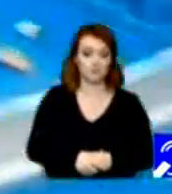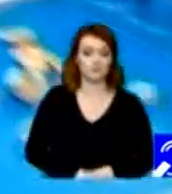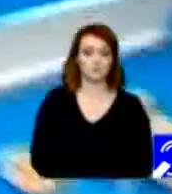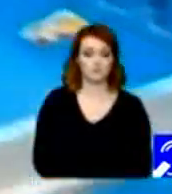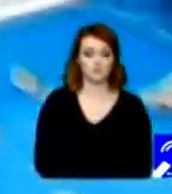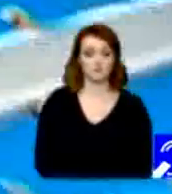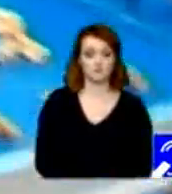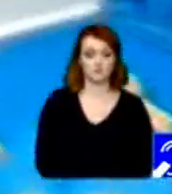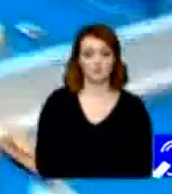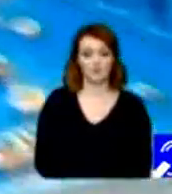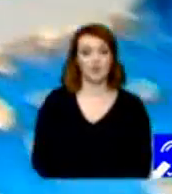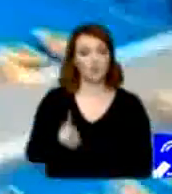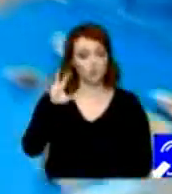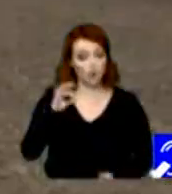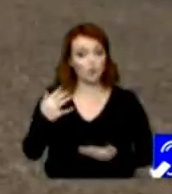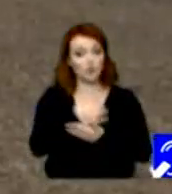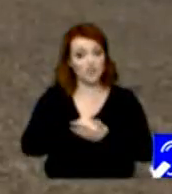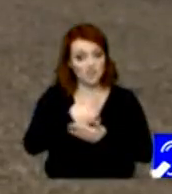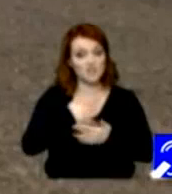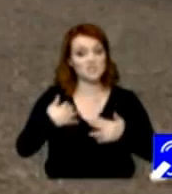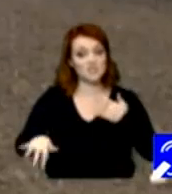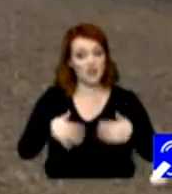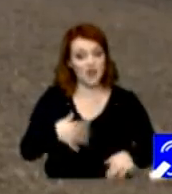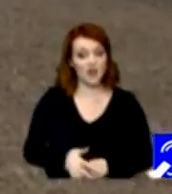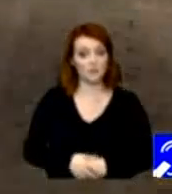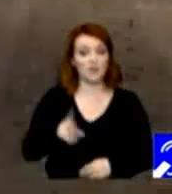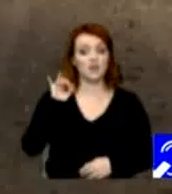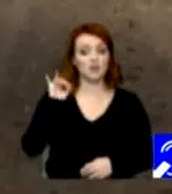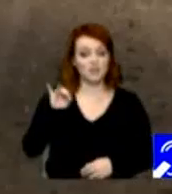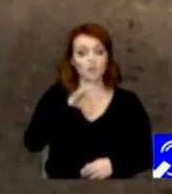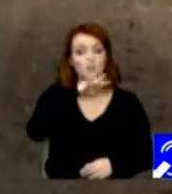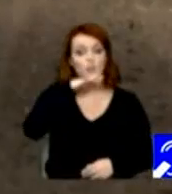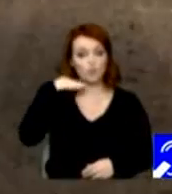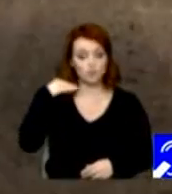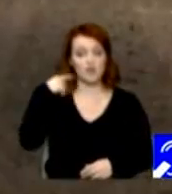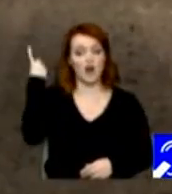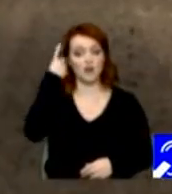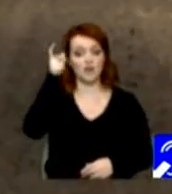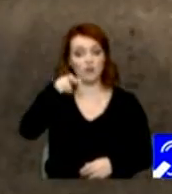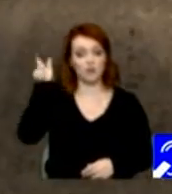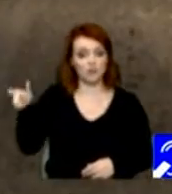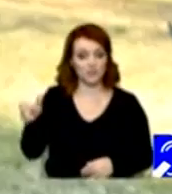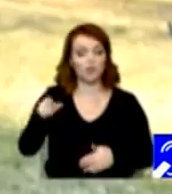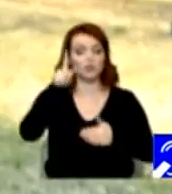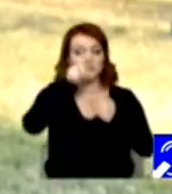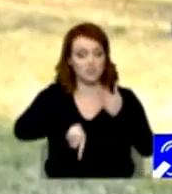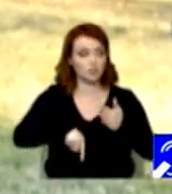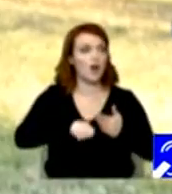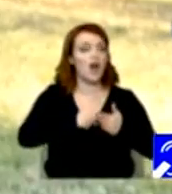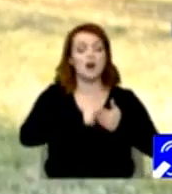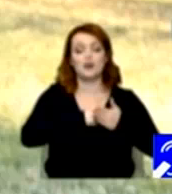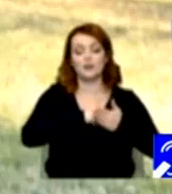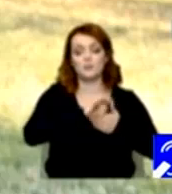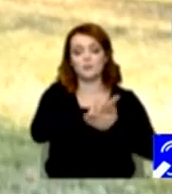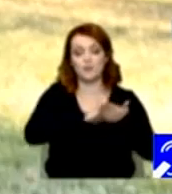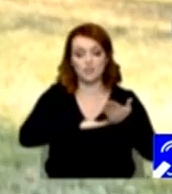deplin din cauza recoltei slabe dar și pentru că mulți agricultori continuă să se bazeze pe livezi tradiționale acolo unde nu Sau